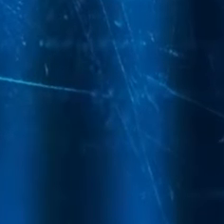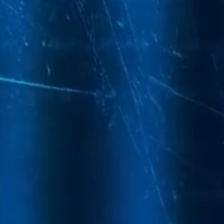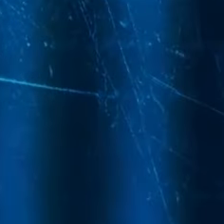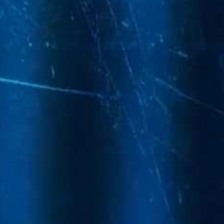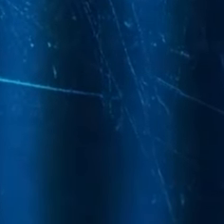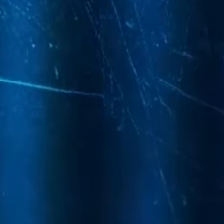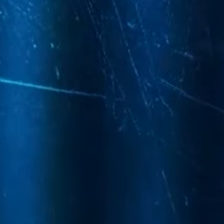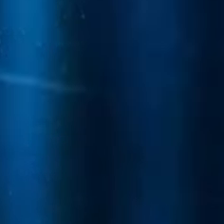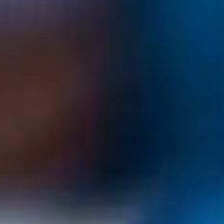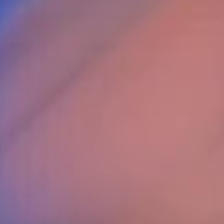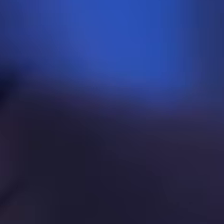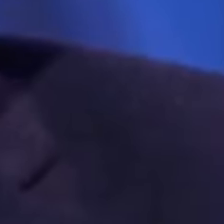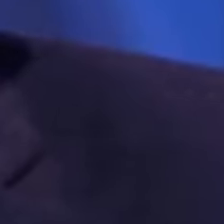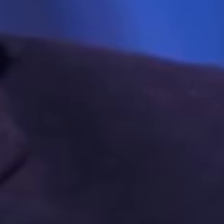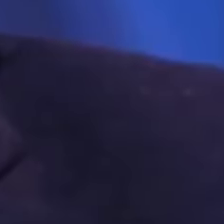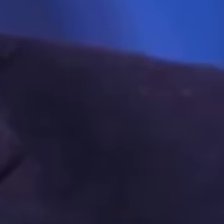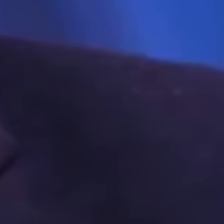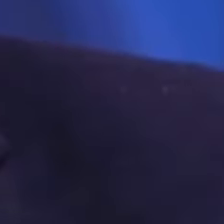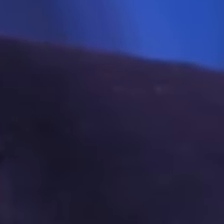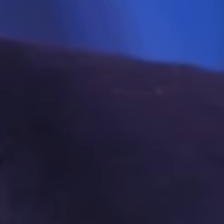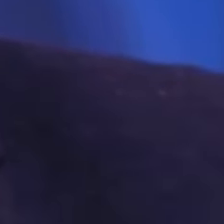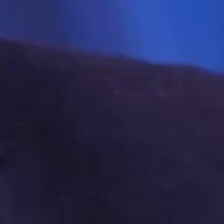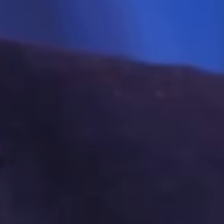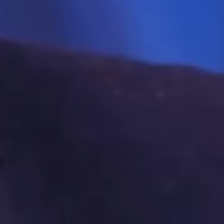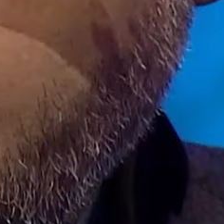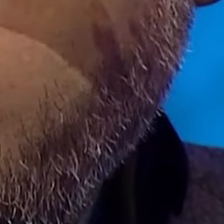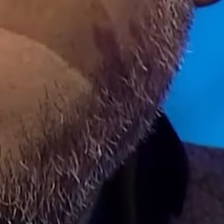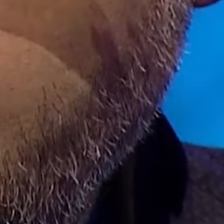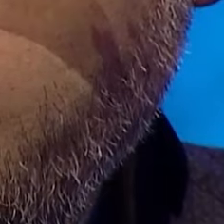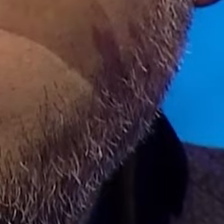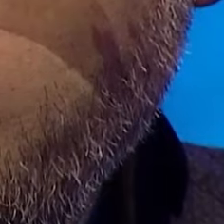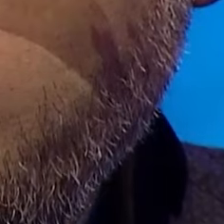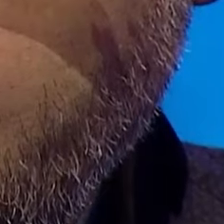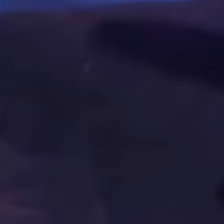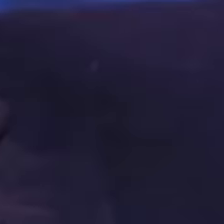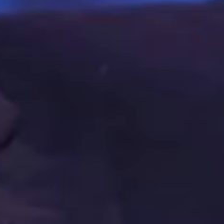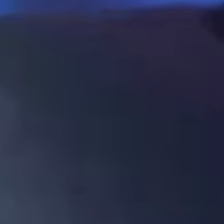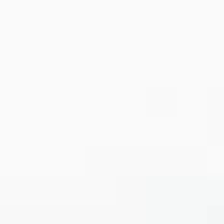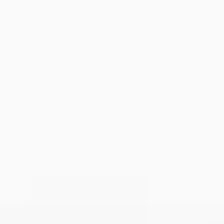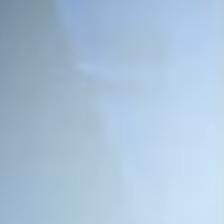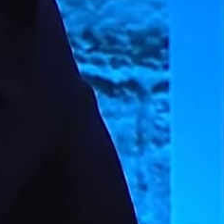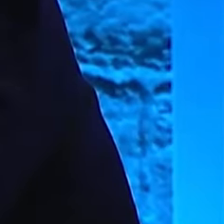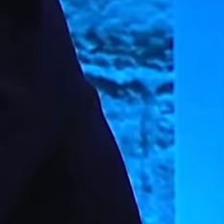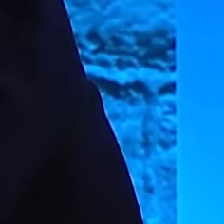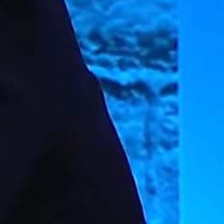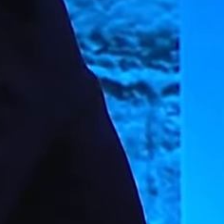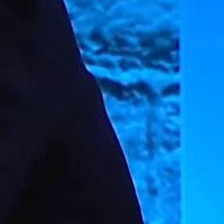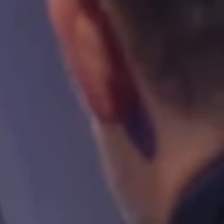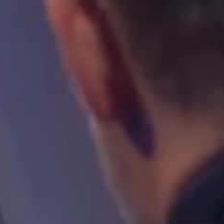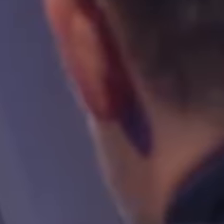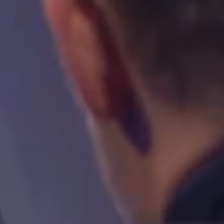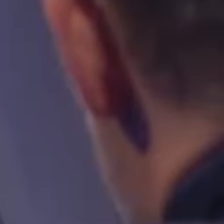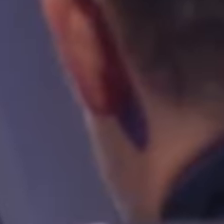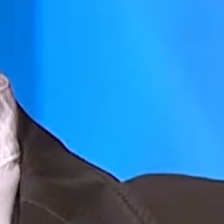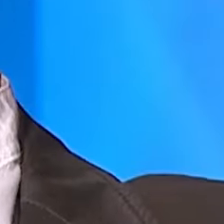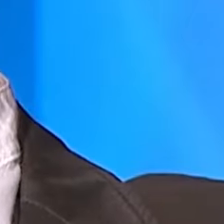и на страницах книги. Любое творчество серьезно понятое – это собеседование с ним. Откровения известных людей